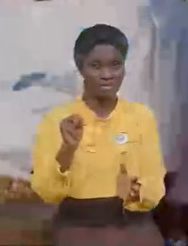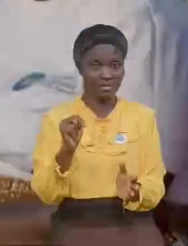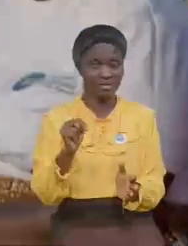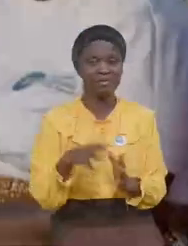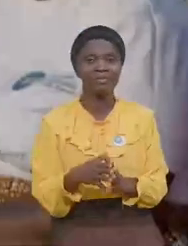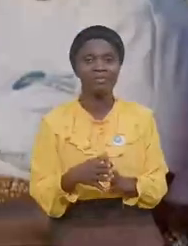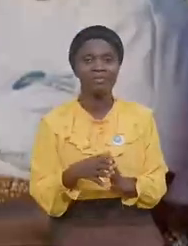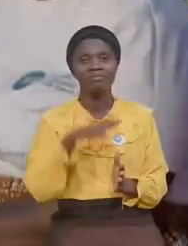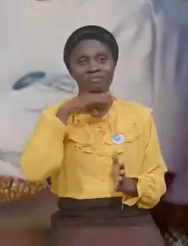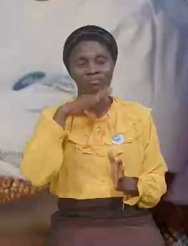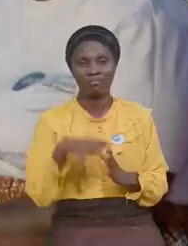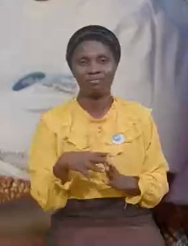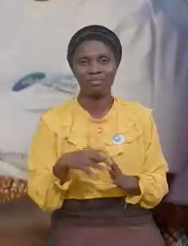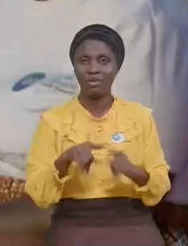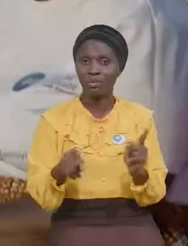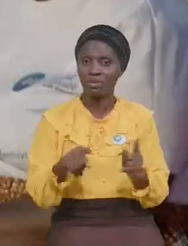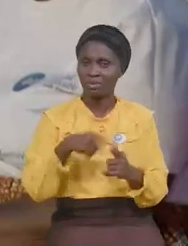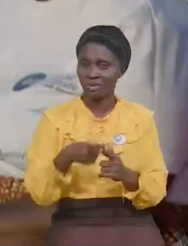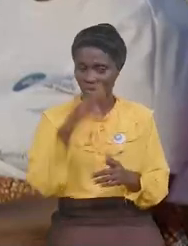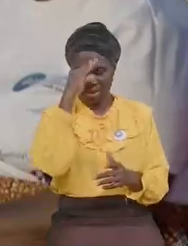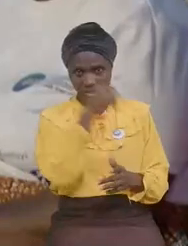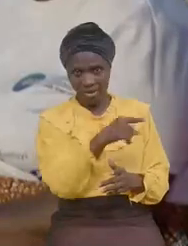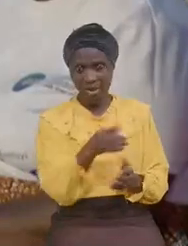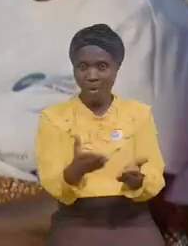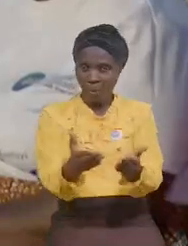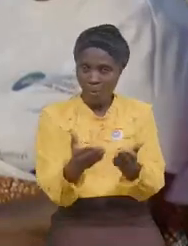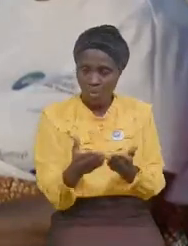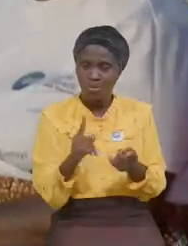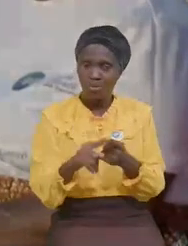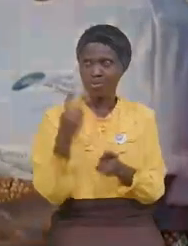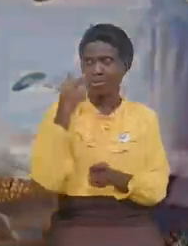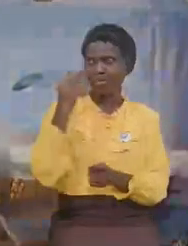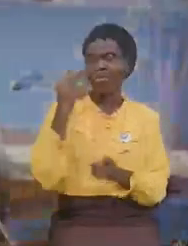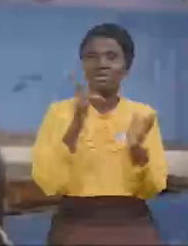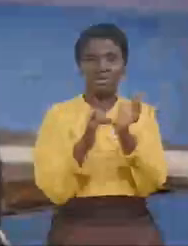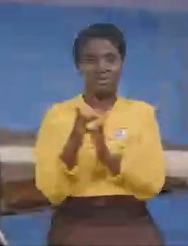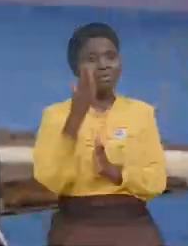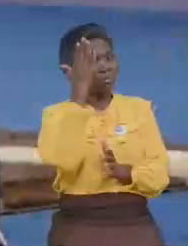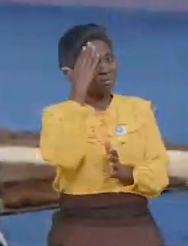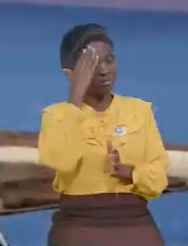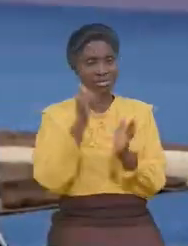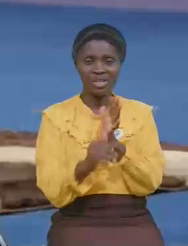publiques. Mais ce publicain voudrait voir Jésus, il savait.